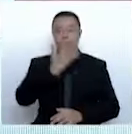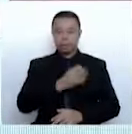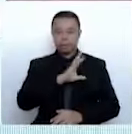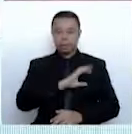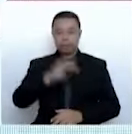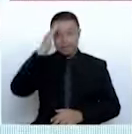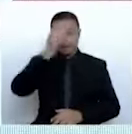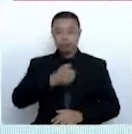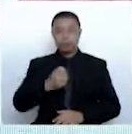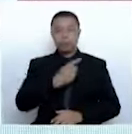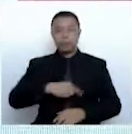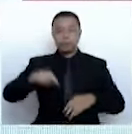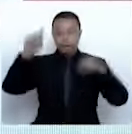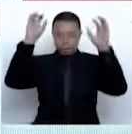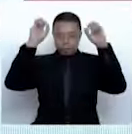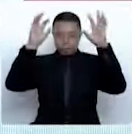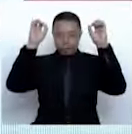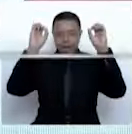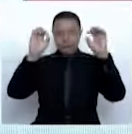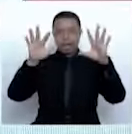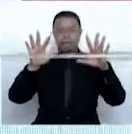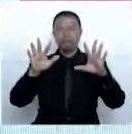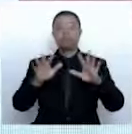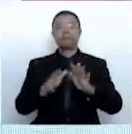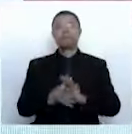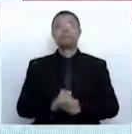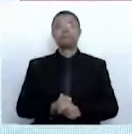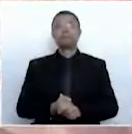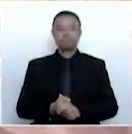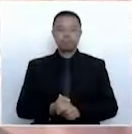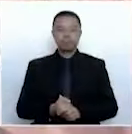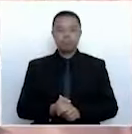Bismillahirrahmanirrahim. Assalamualaikum warahmatullahi wabarakatuh.